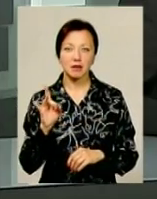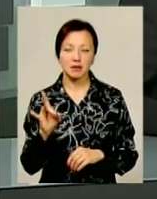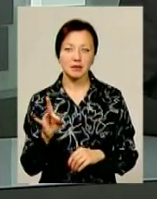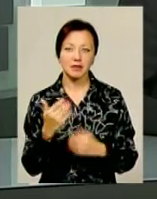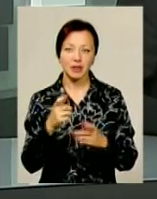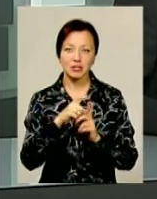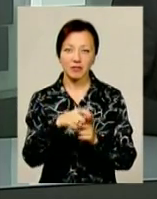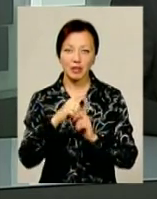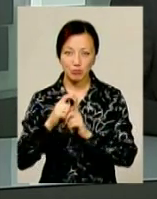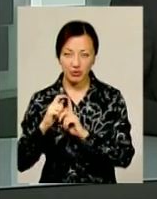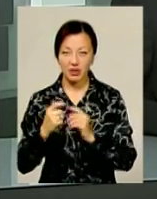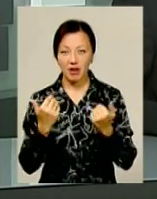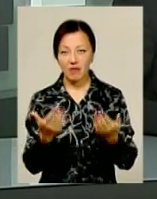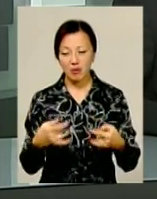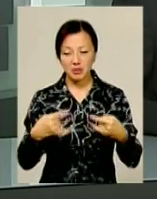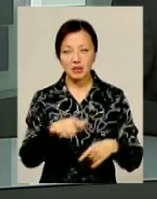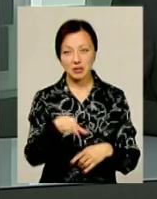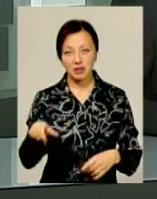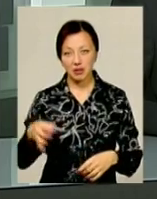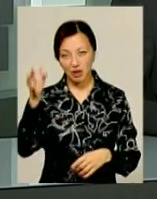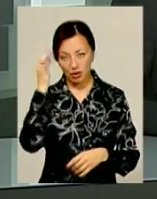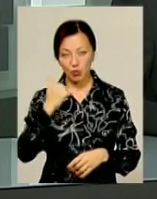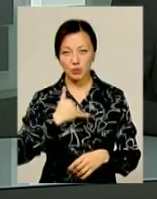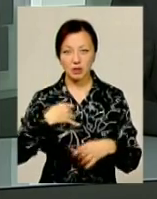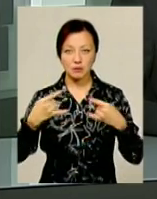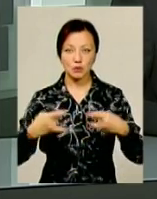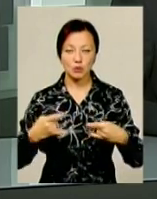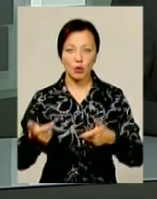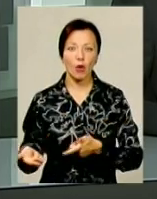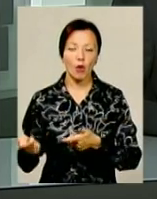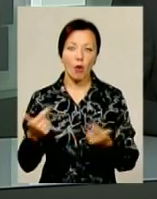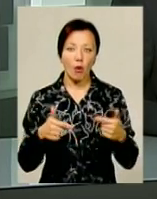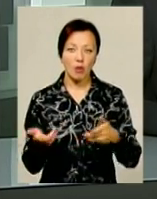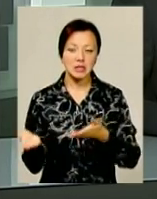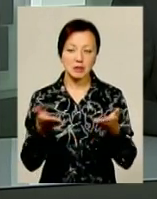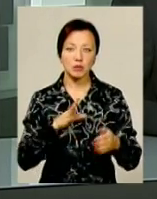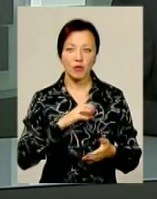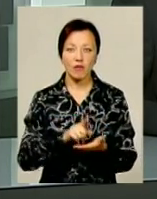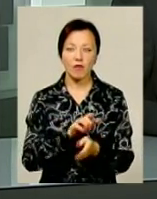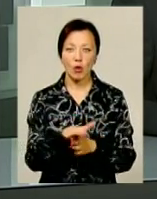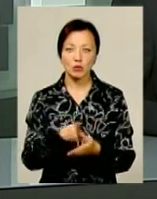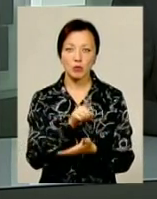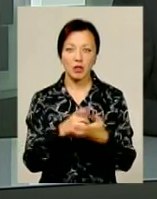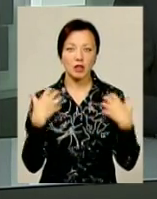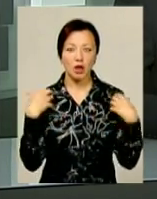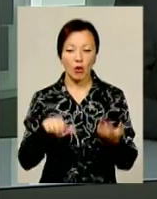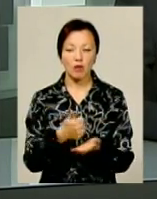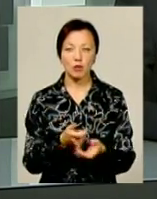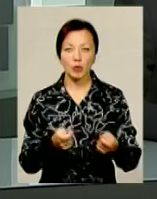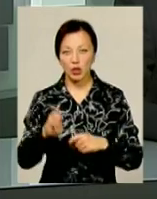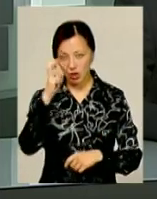відповіді. Ну, вам, шановні телеглядачі, я нагадаю, що у нас у студії гостем був виконуючий обов'язки начальника головного